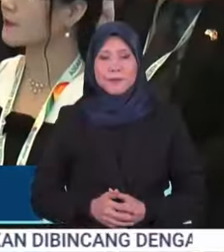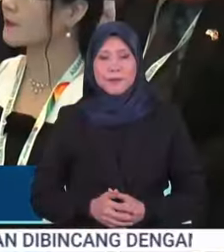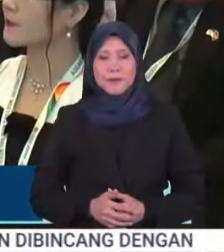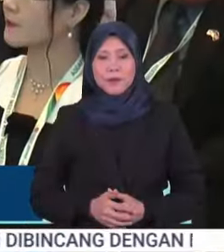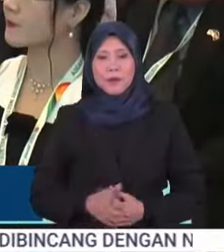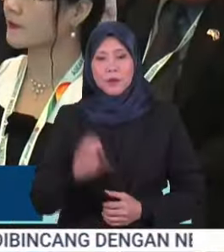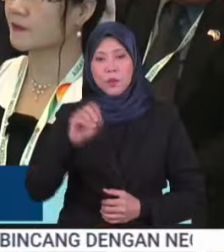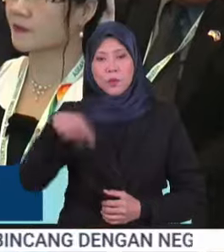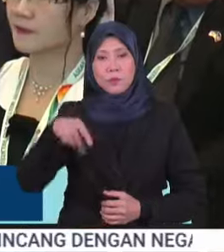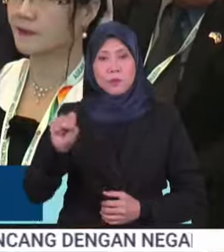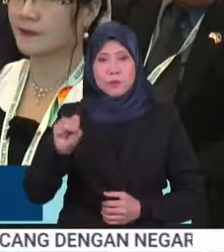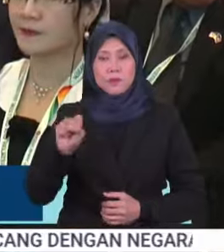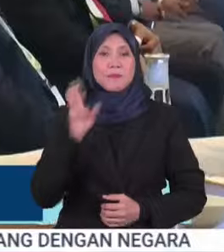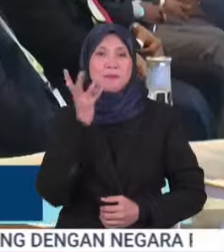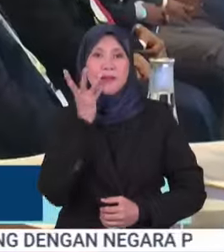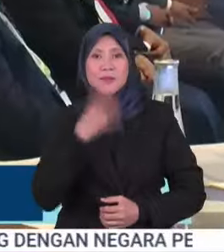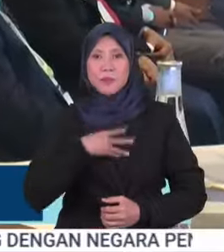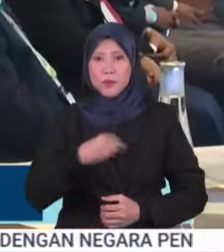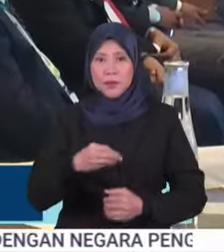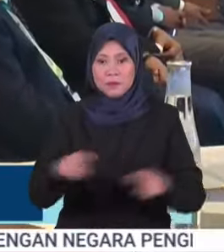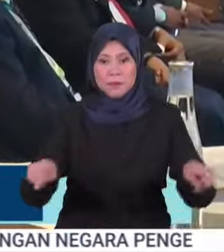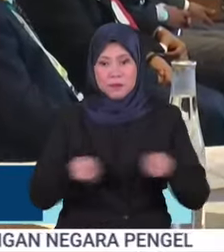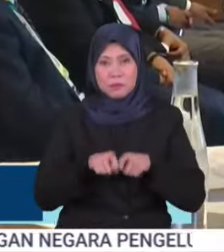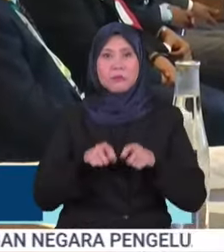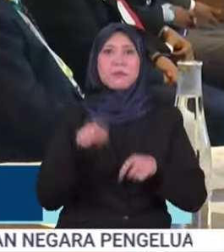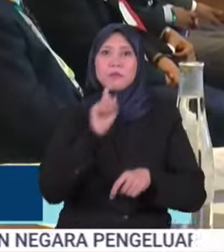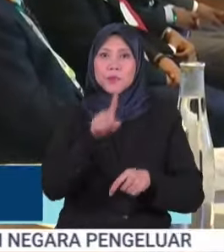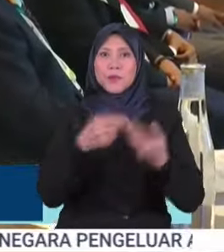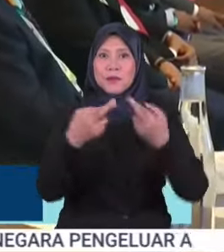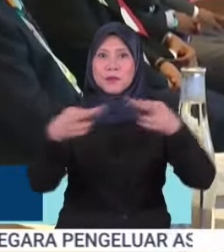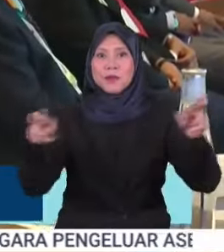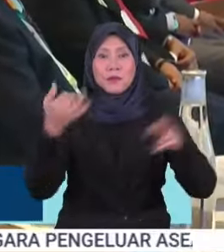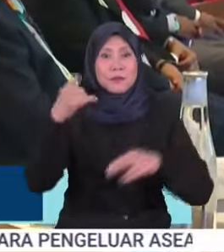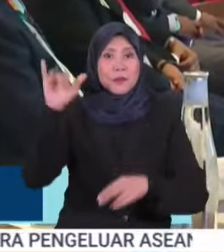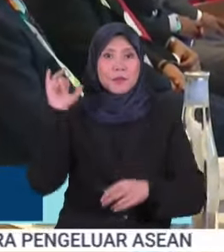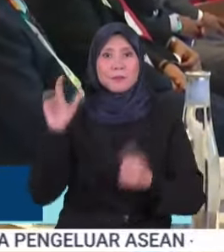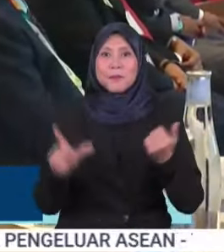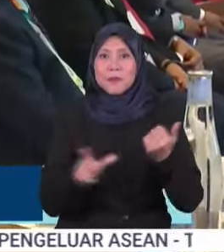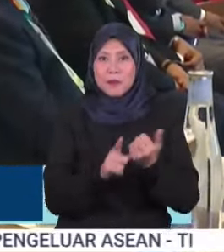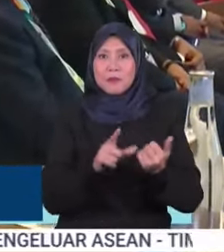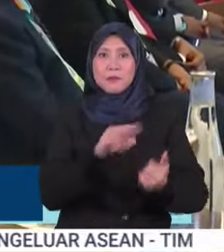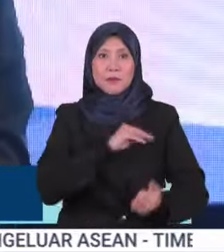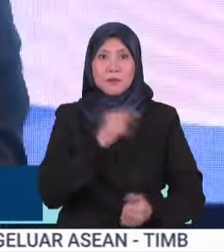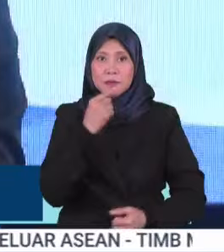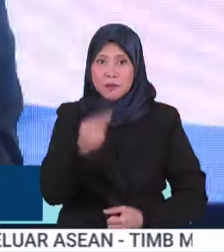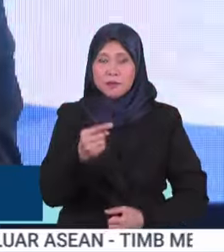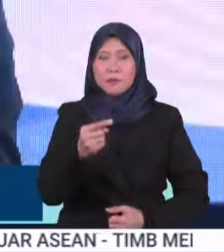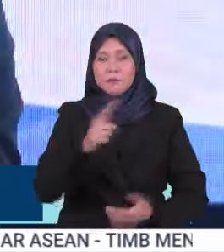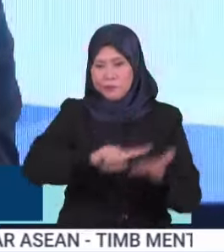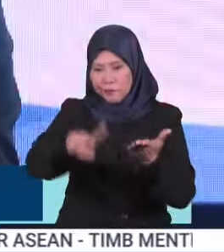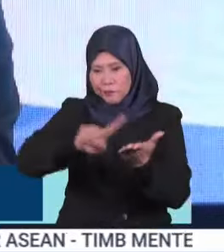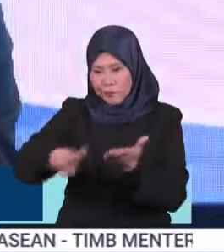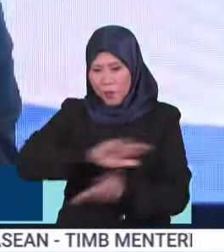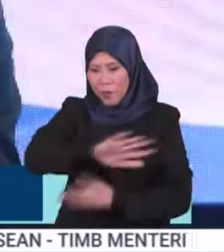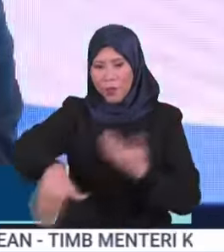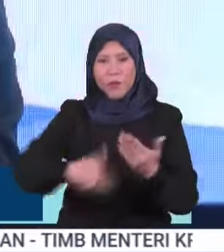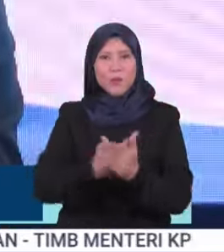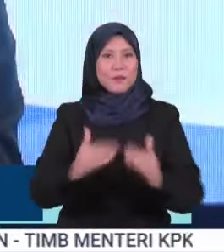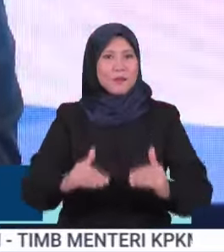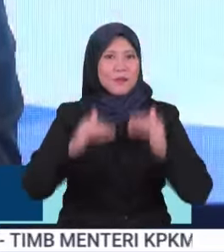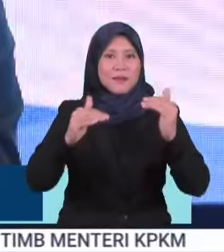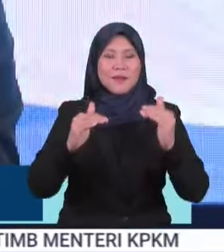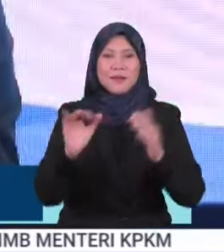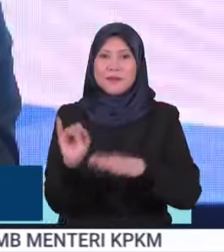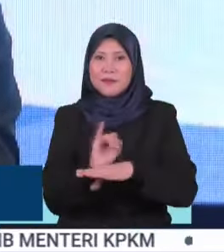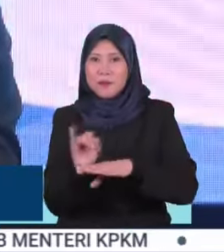Mengenai ops bersepadu beras putih tempatan yang dilancarkan semalam, Timbalan Menteri berkata pemeriksaan menyeluruh di semua peringkat